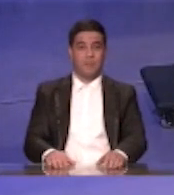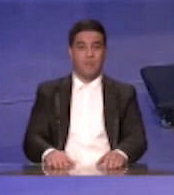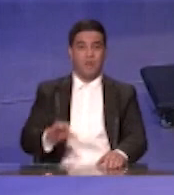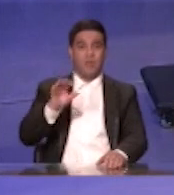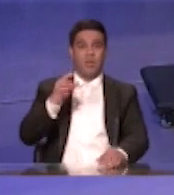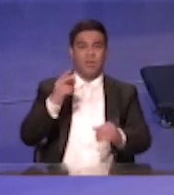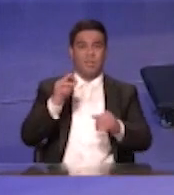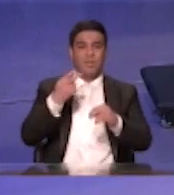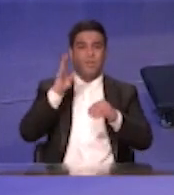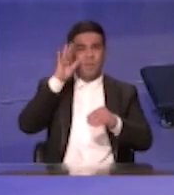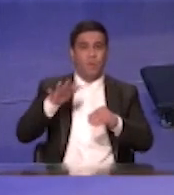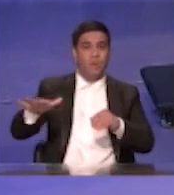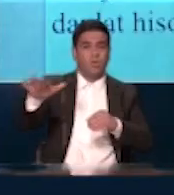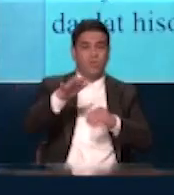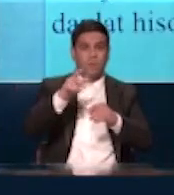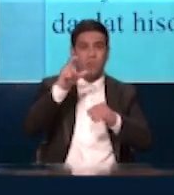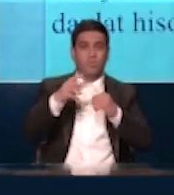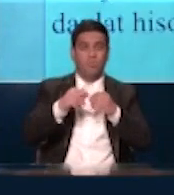Okeaniyaning maydoni